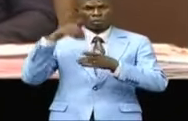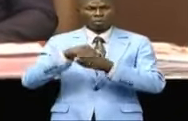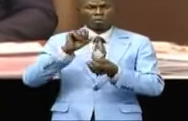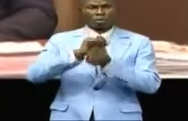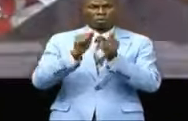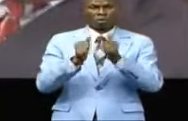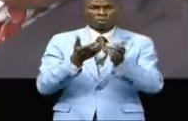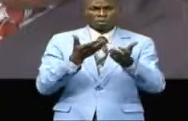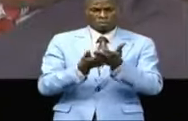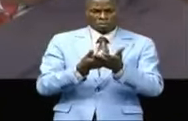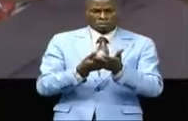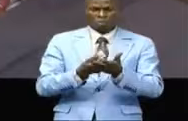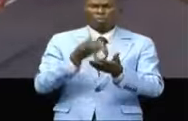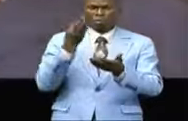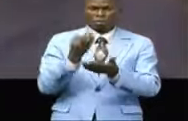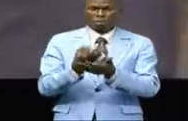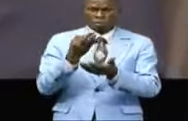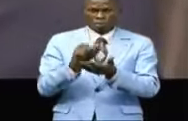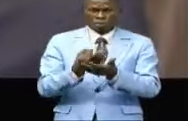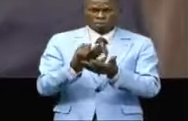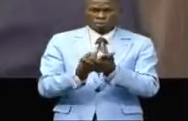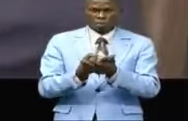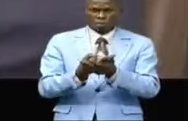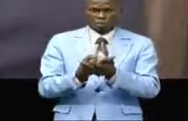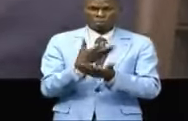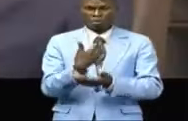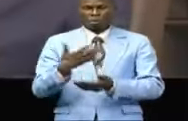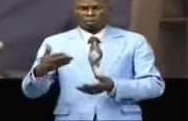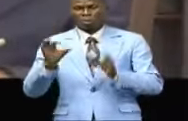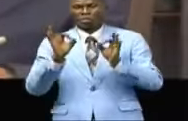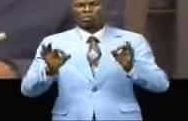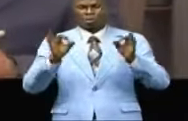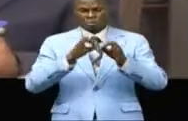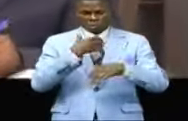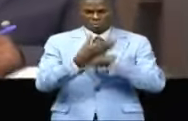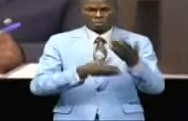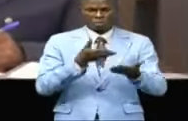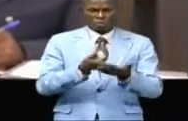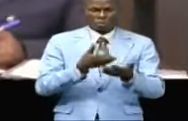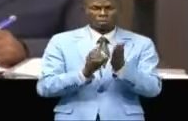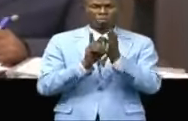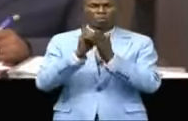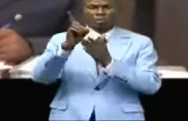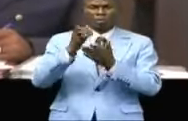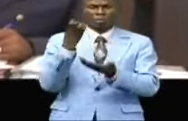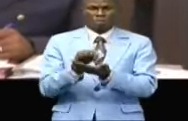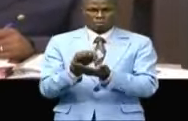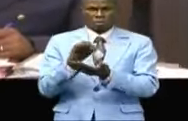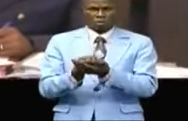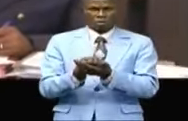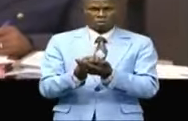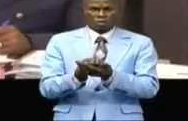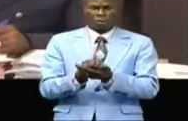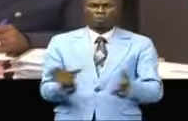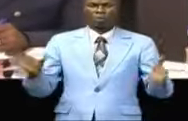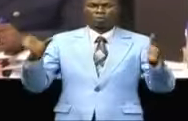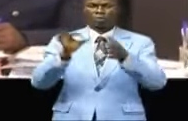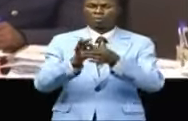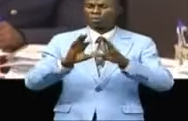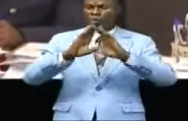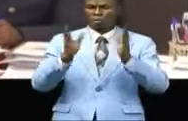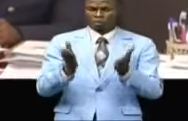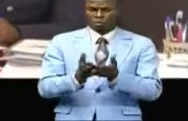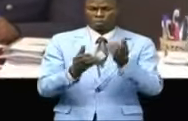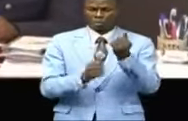circuits formels de financement, est un enjeu majeur pour la réalisation d'un développement économique plus inclusif.